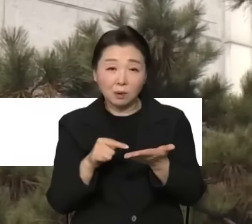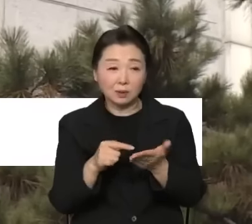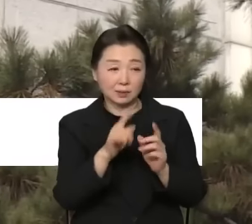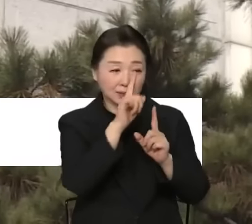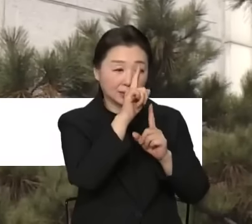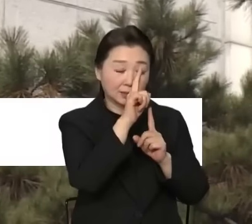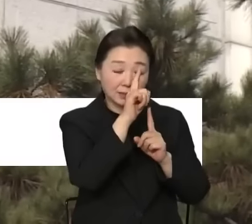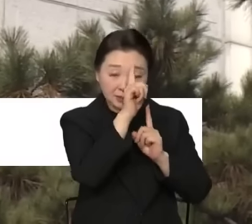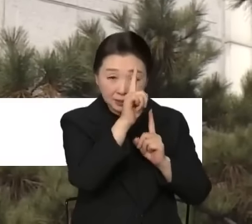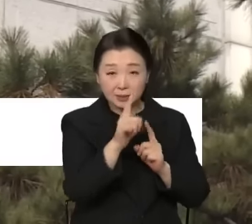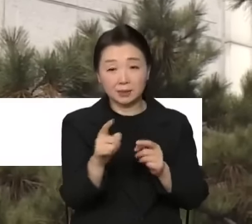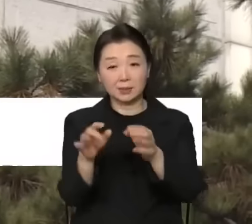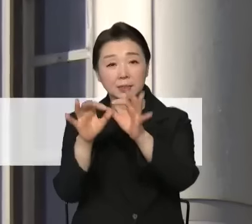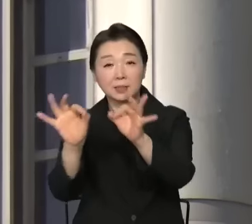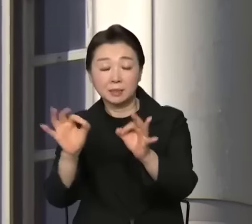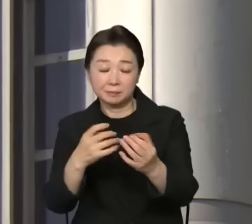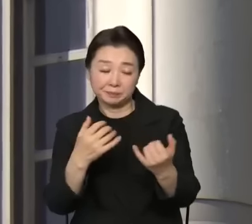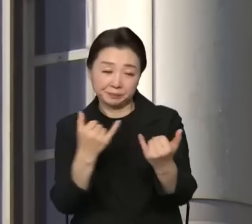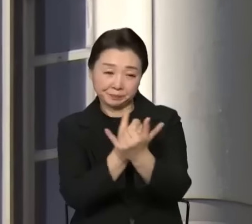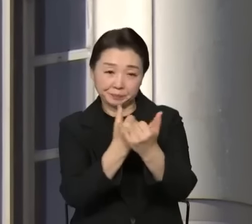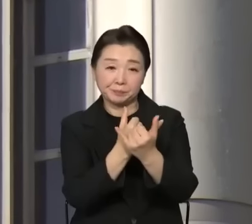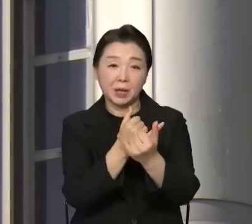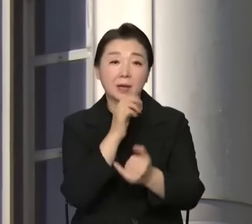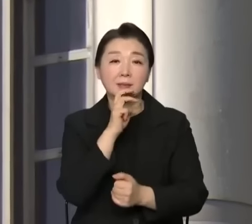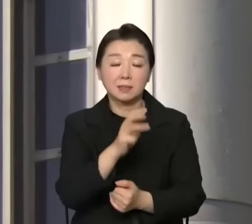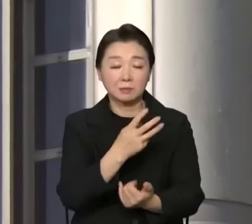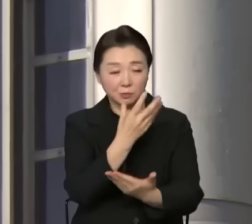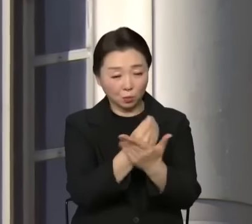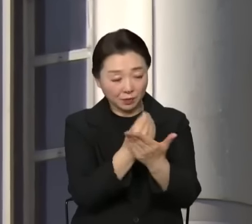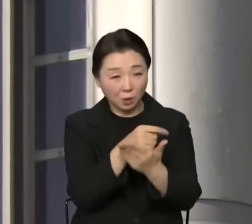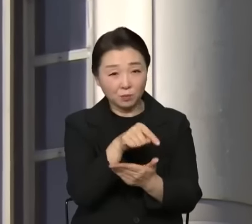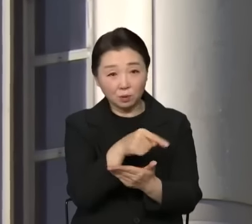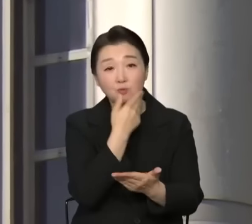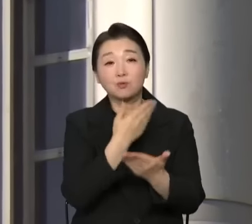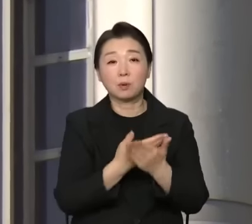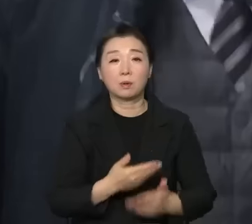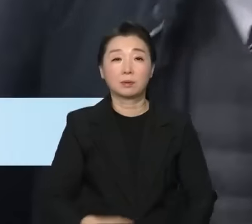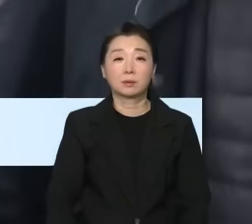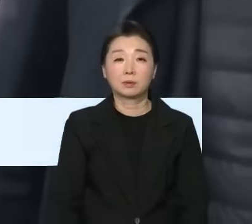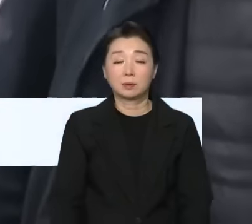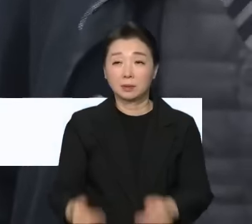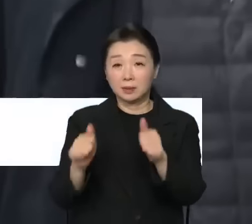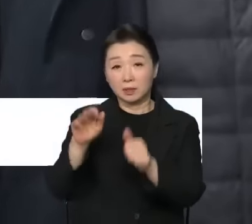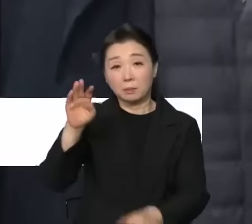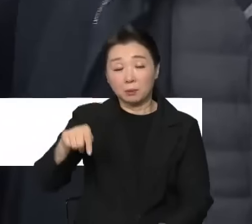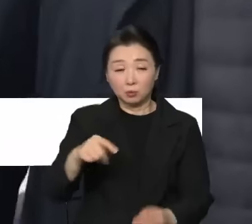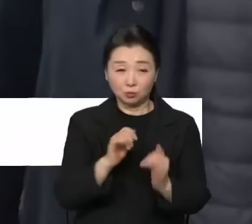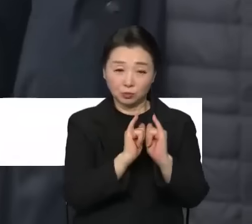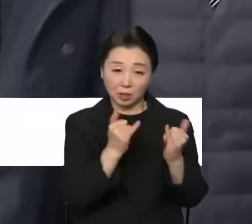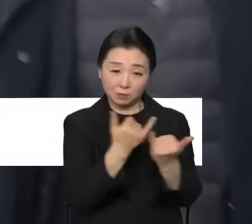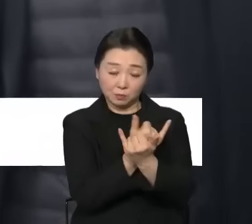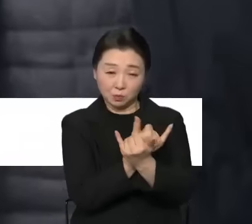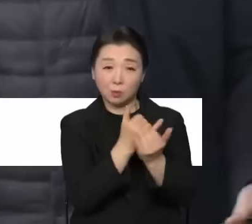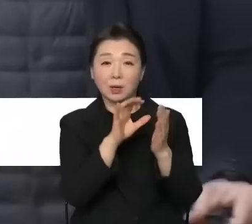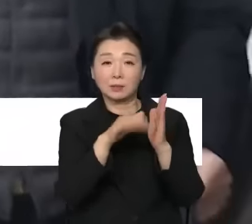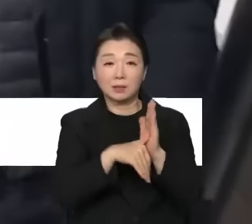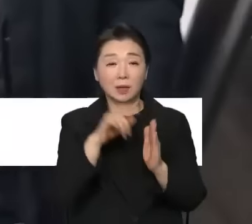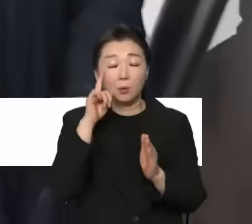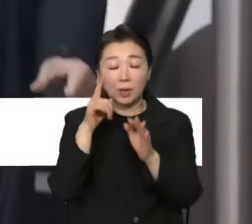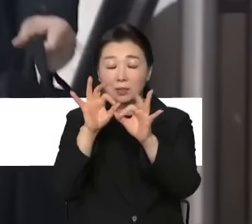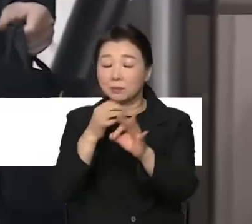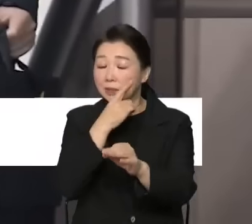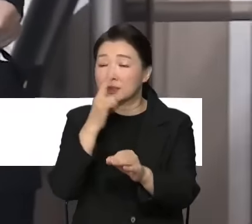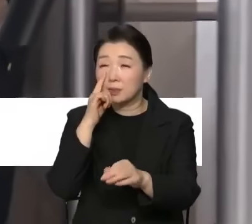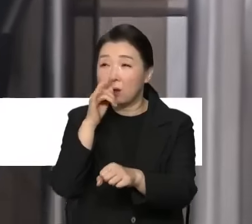나눈 30분가량의 통화 녹음 파일이 쟁점으로 다뤄졌습니다. 재판부는 두 사람이 통화할 때 김 씨가 증언을 할